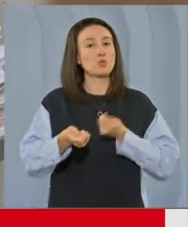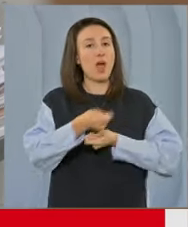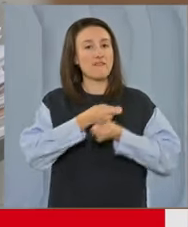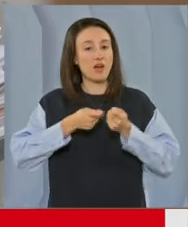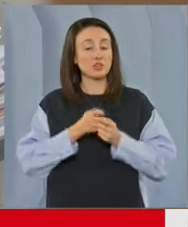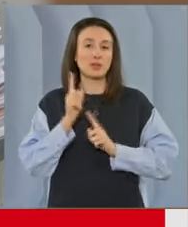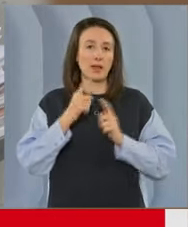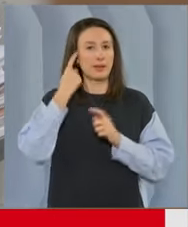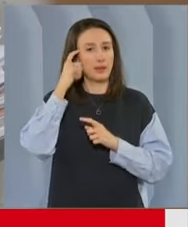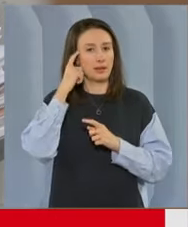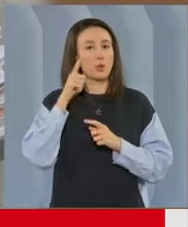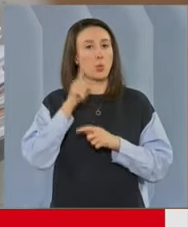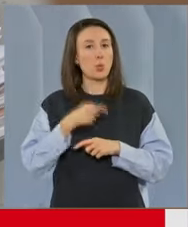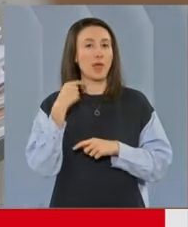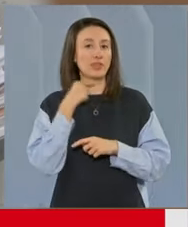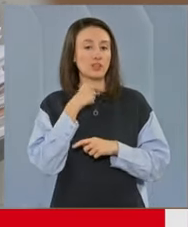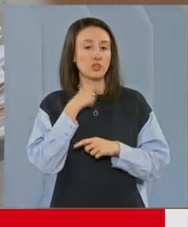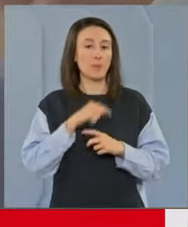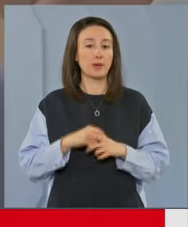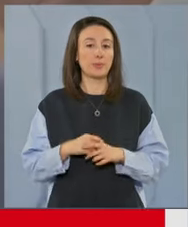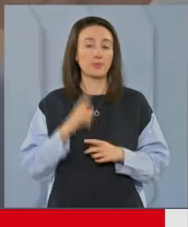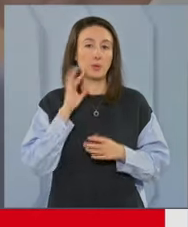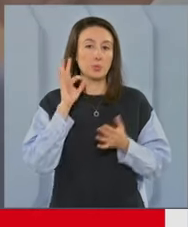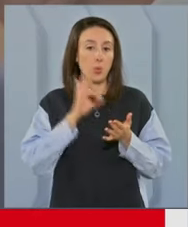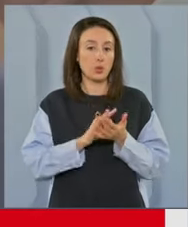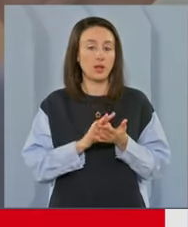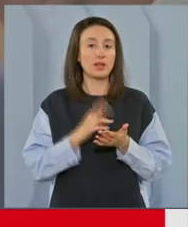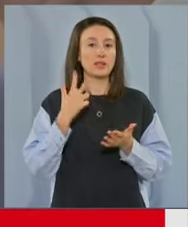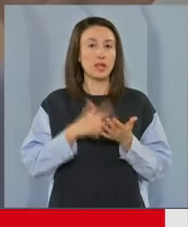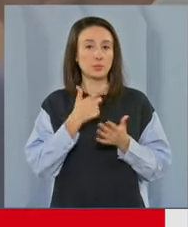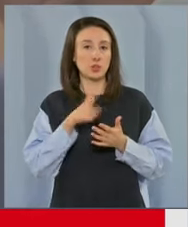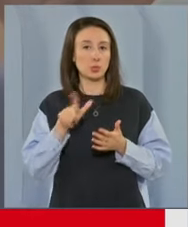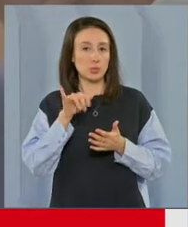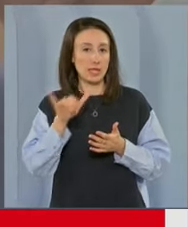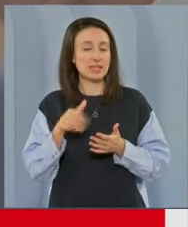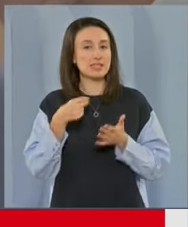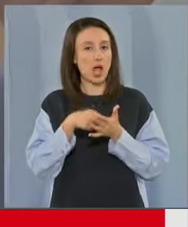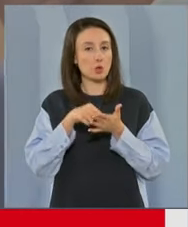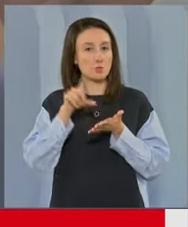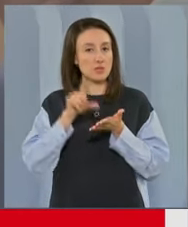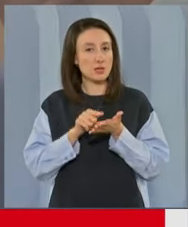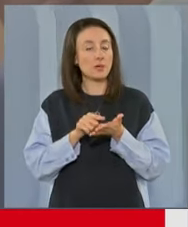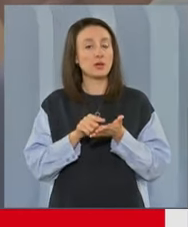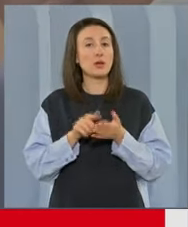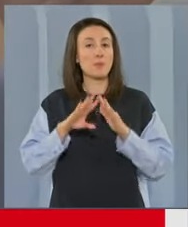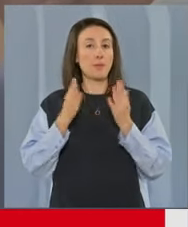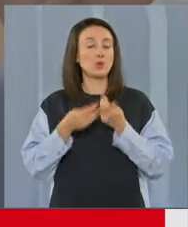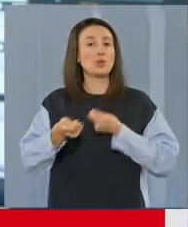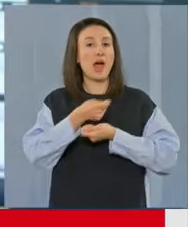iar dacă să ne gândim la luna decembrie, ce s-a propunea o creștere la 3700 de lei a salariului minim, în vreme ce mediul de